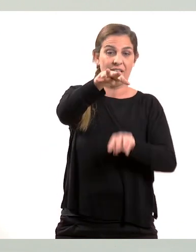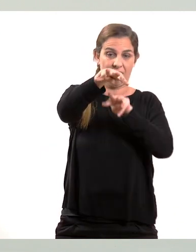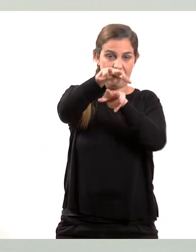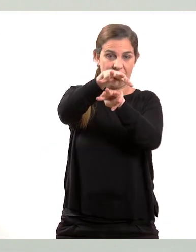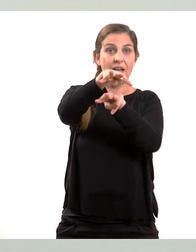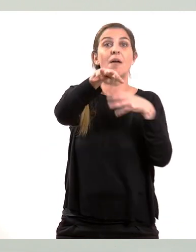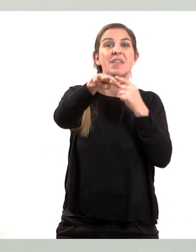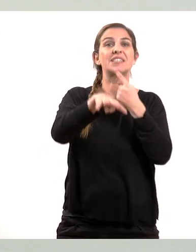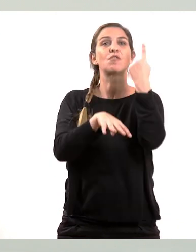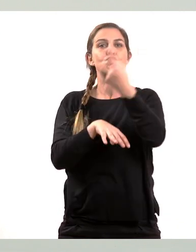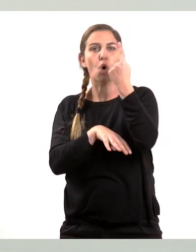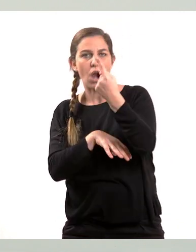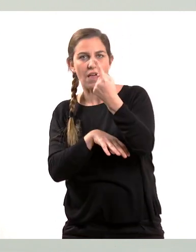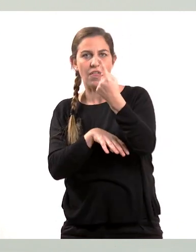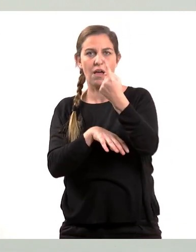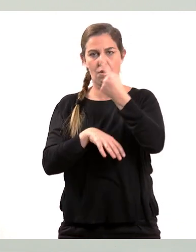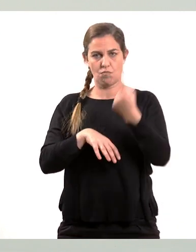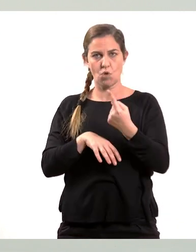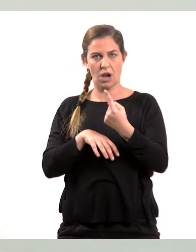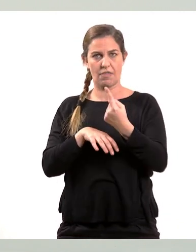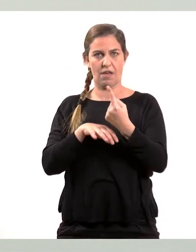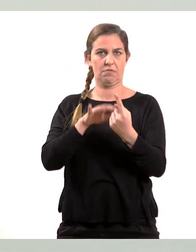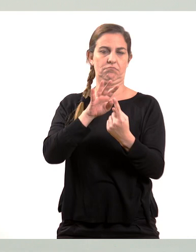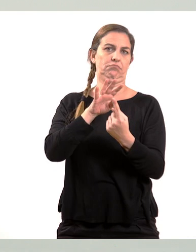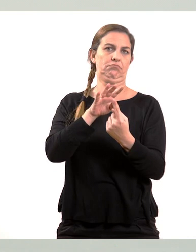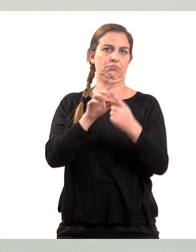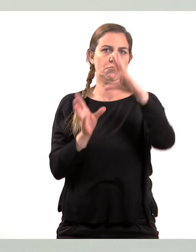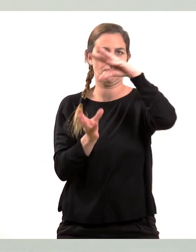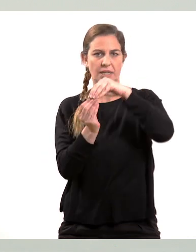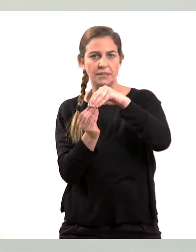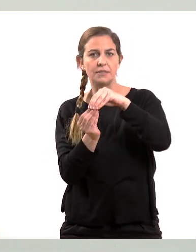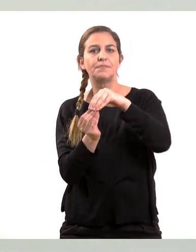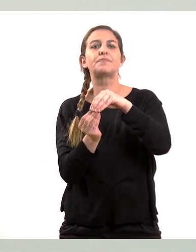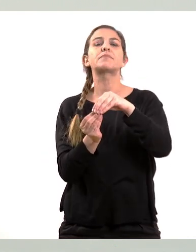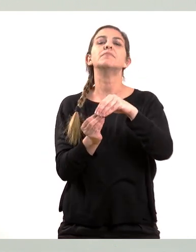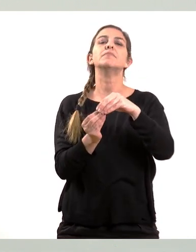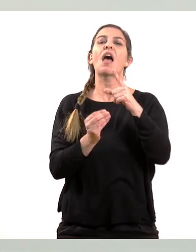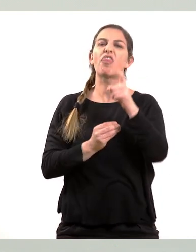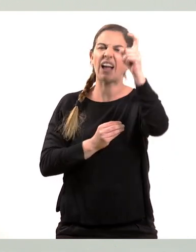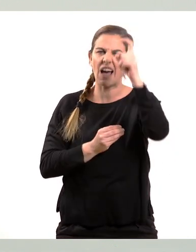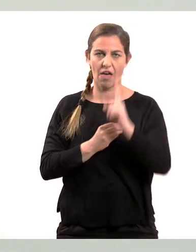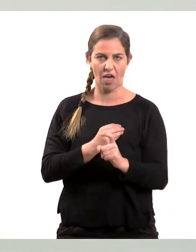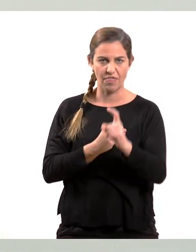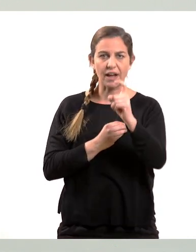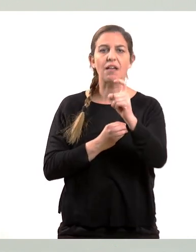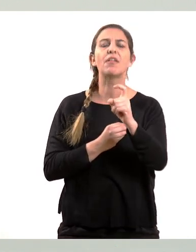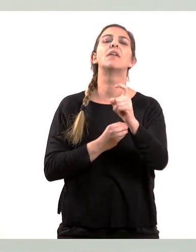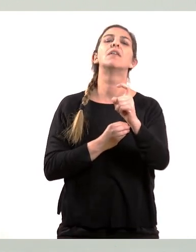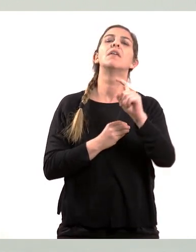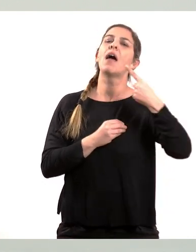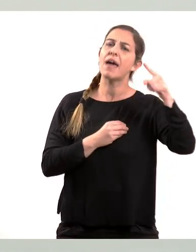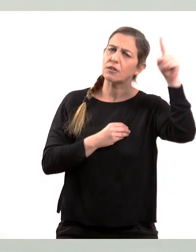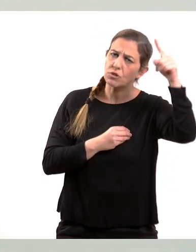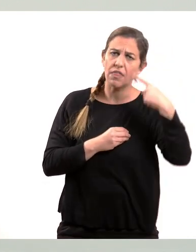από τις μονάδες, το 6 κάτω από τις δεκάδες και το 8 κάτω από τις εκατοντάδες. Χιλιάδα δεν έχει, αλλά δεν μας